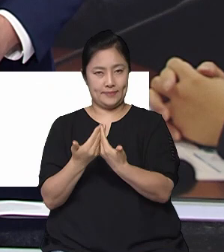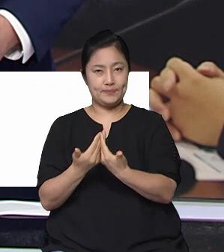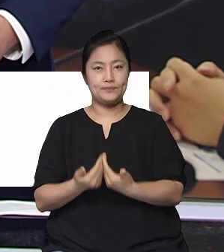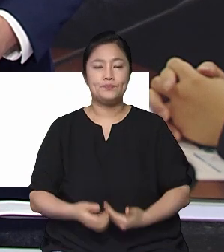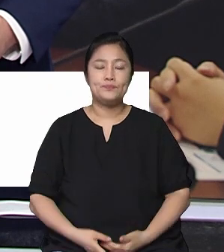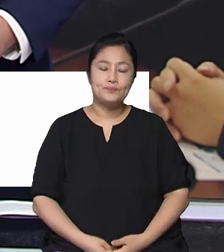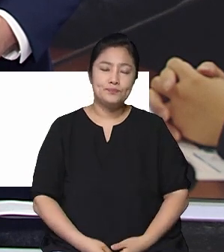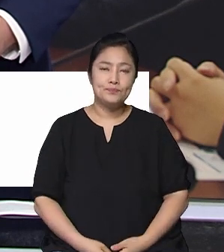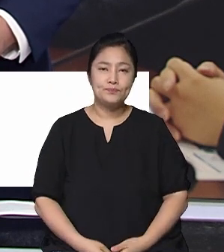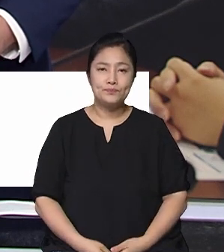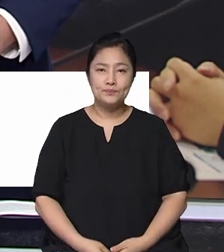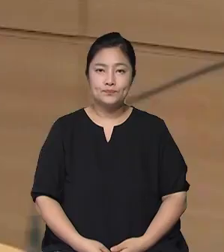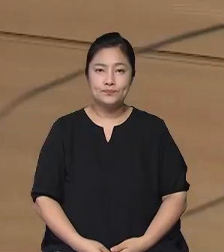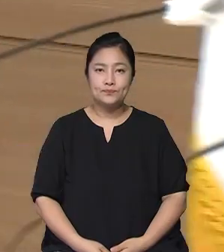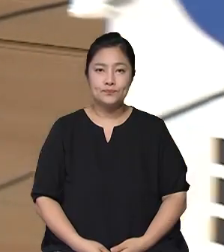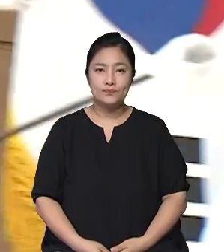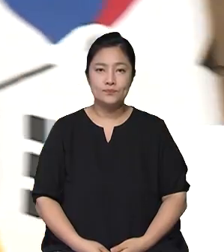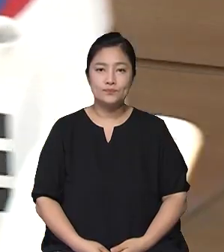기자입니다